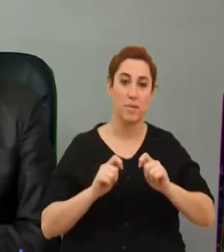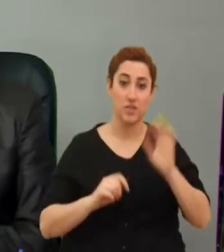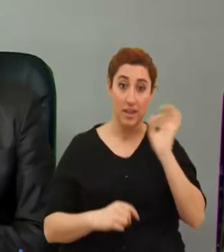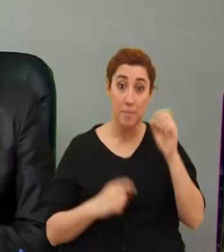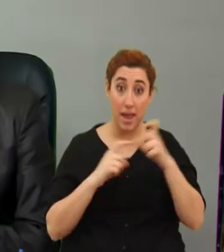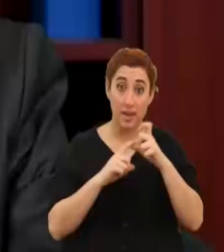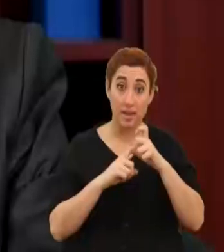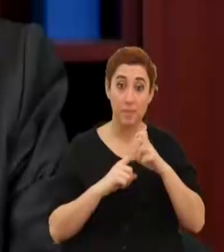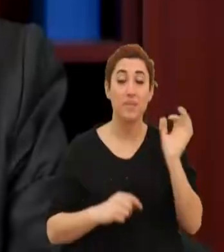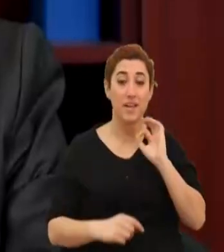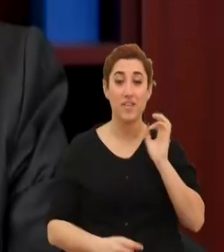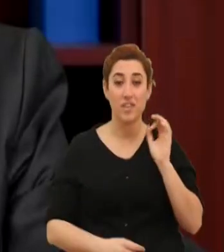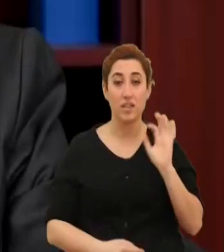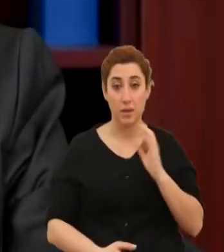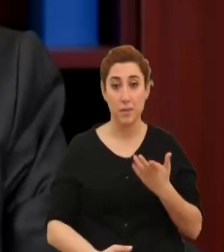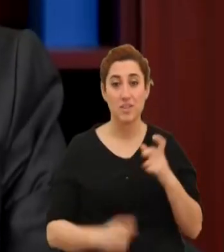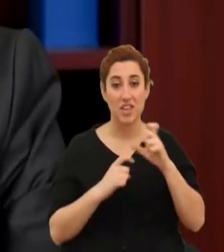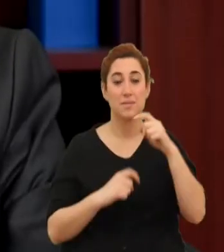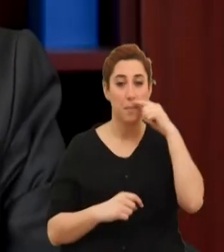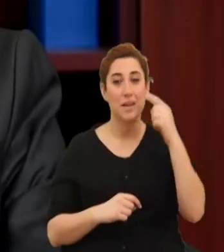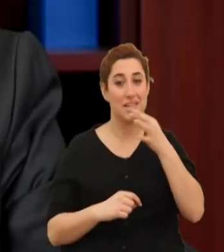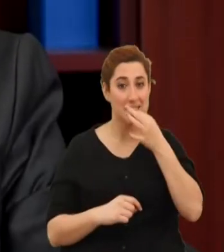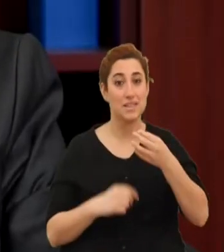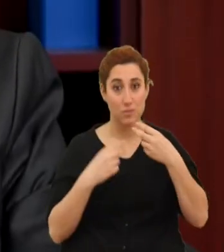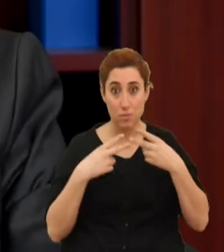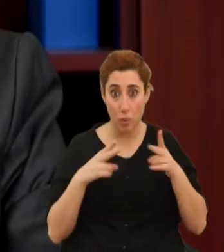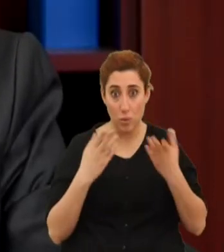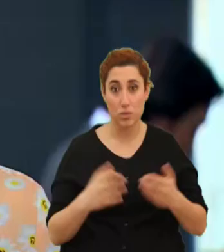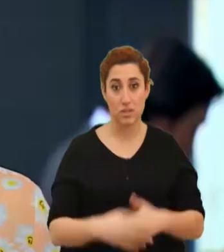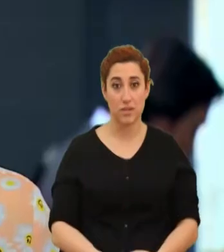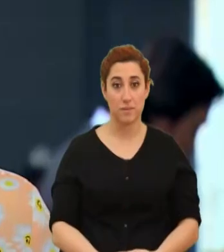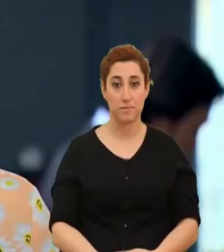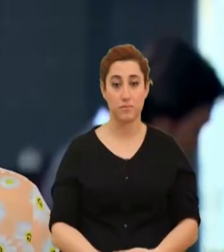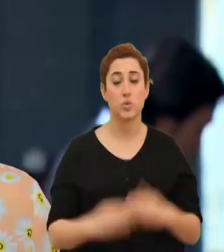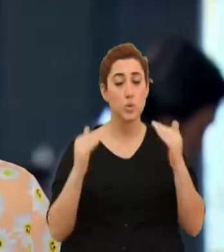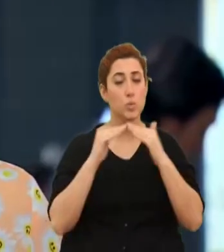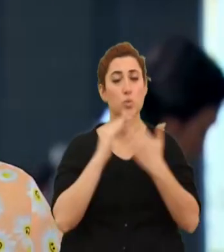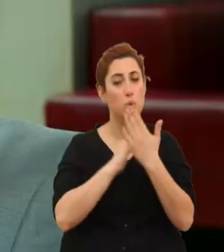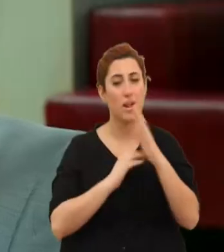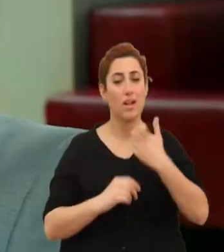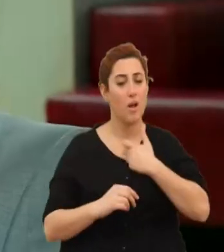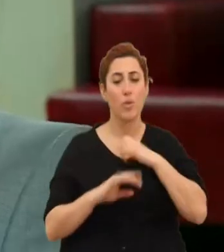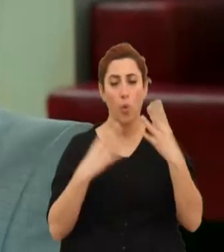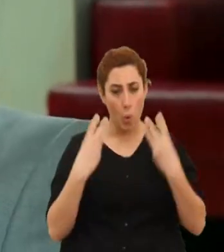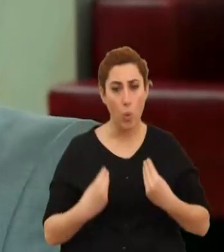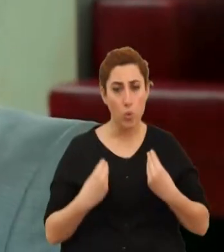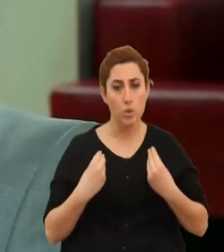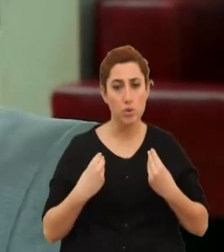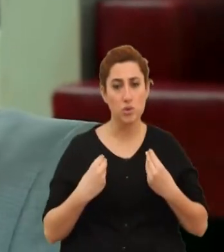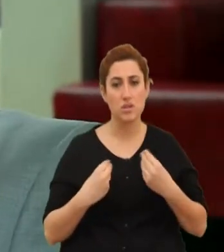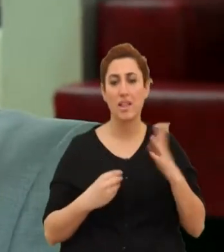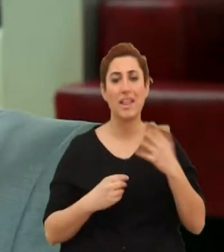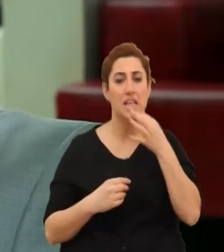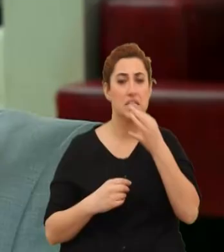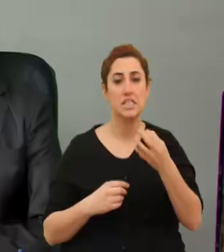gelecektir. Değil mi Erdem? Evet, tabii Cezmi Bey'in de müsaadeleri olursa. Usulünce adabımda olduktan sonra